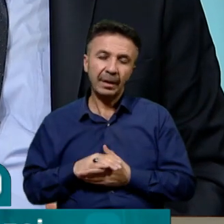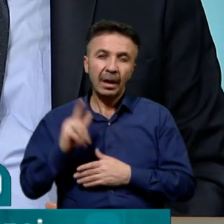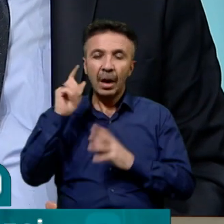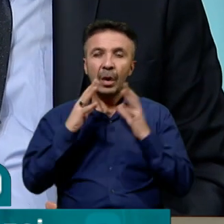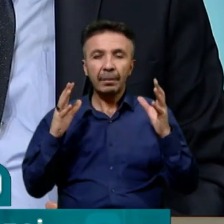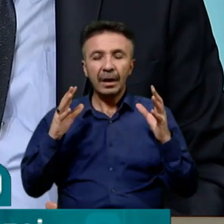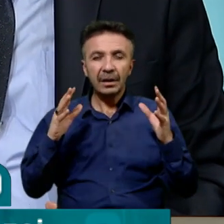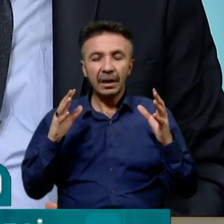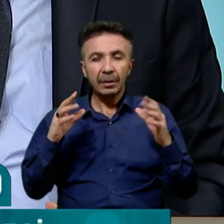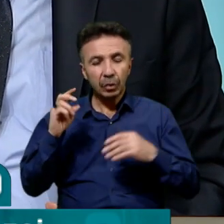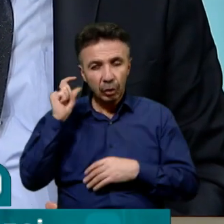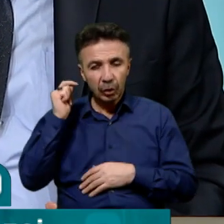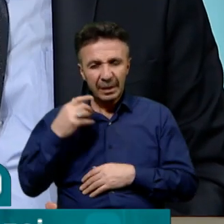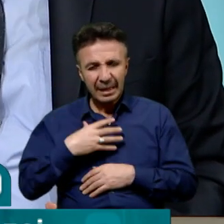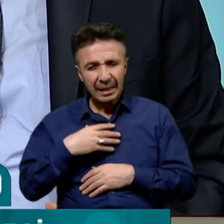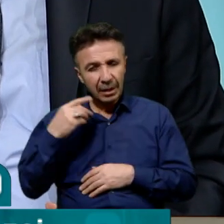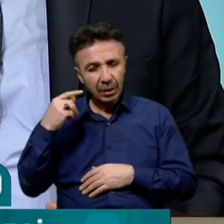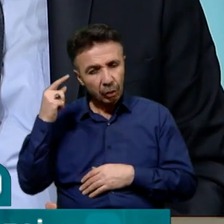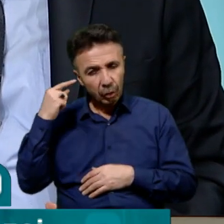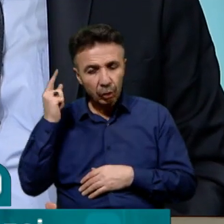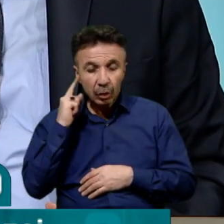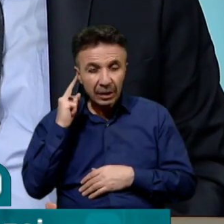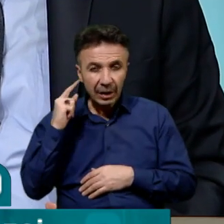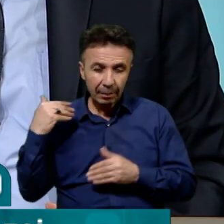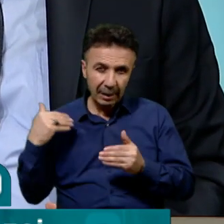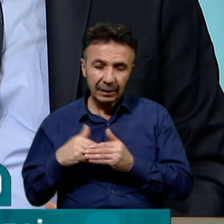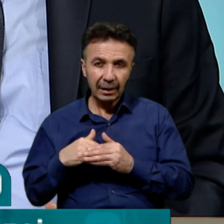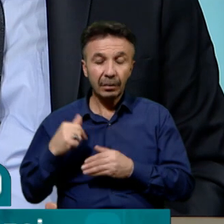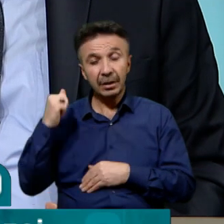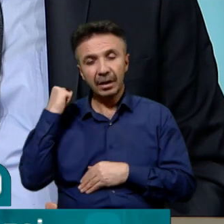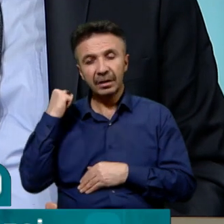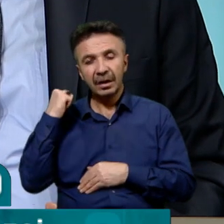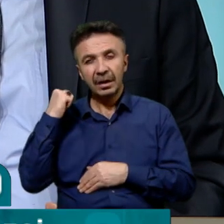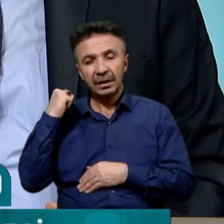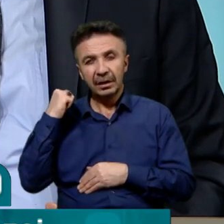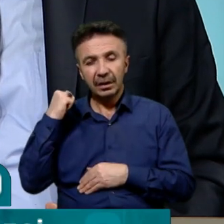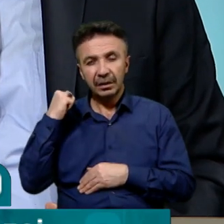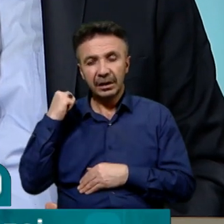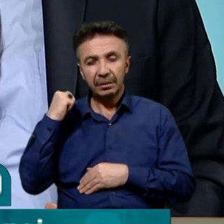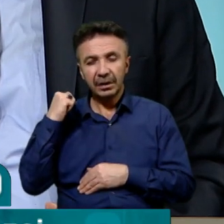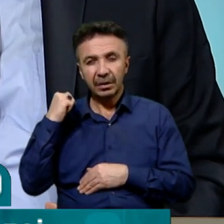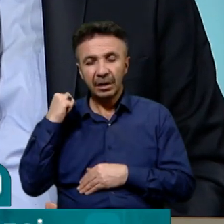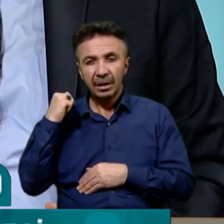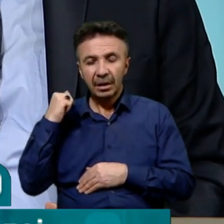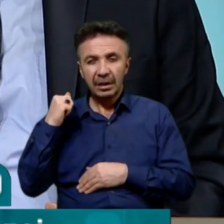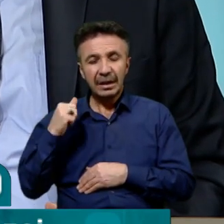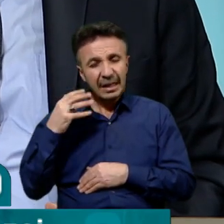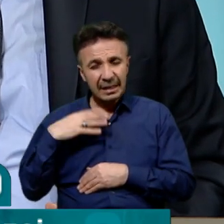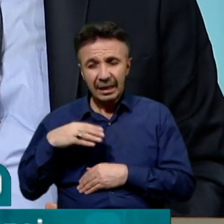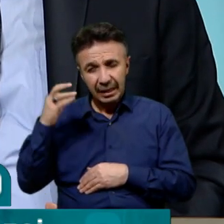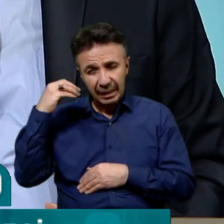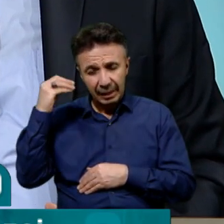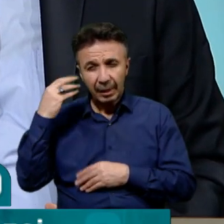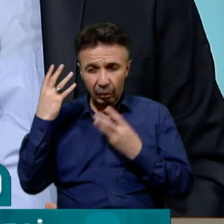almadım unuttum kendi duyacağım kadarıyla camata eşittir medim arkamdaki Sev secdesi gerekir mi gerekmez demek ister İmam